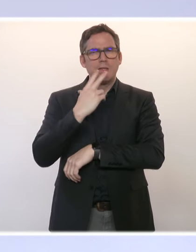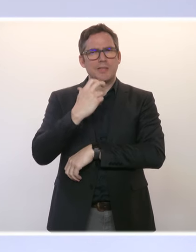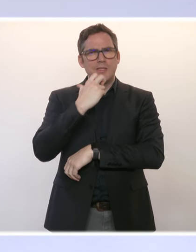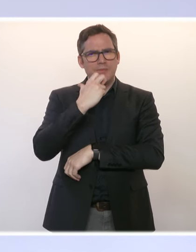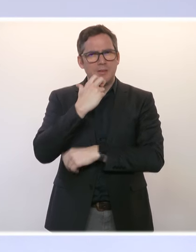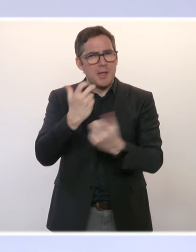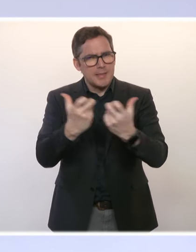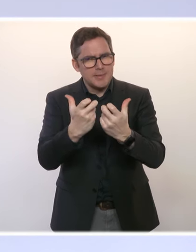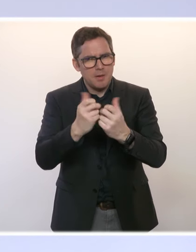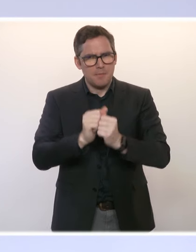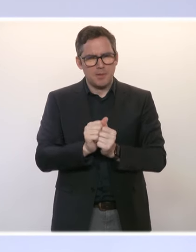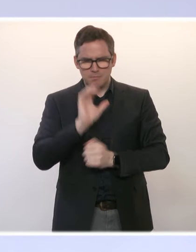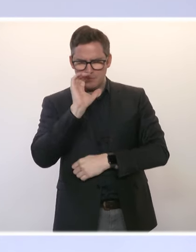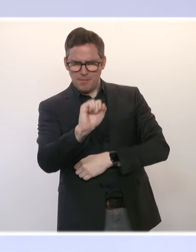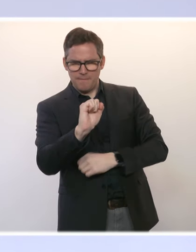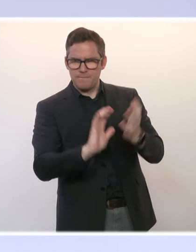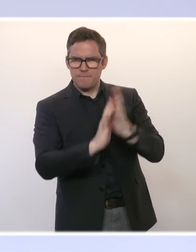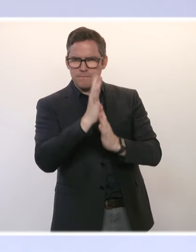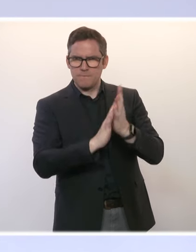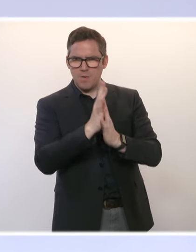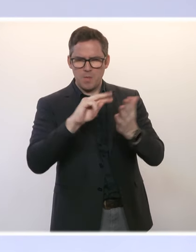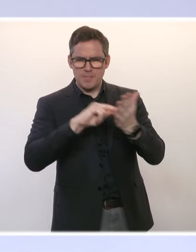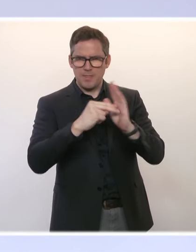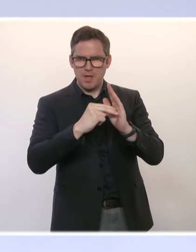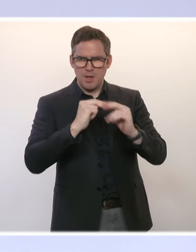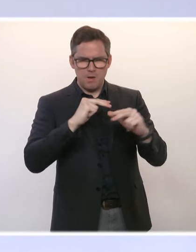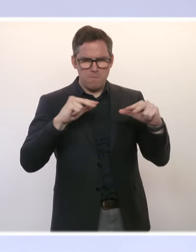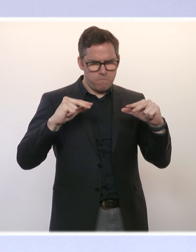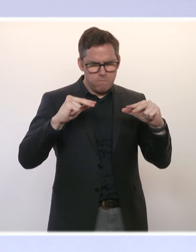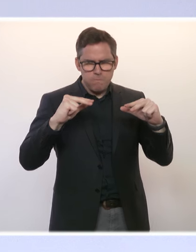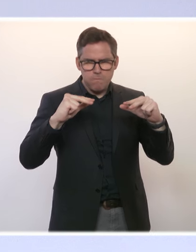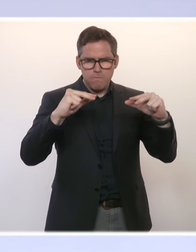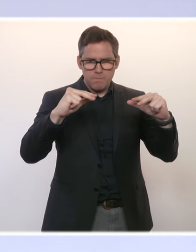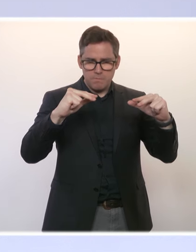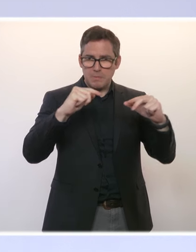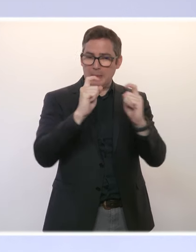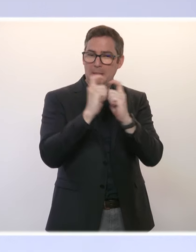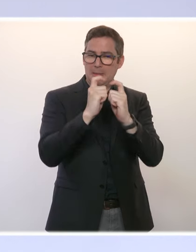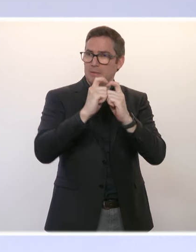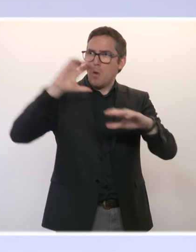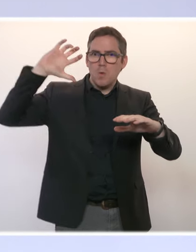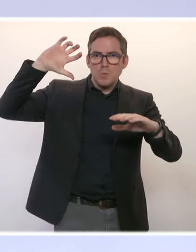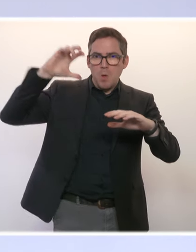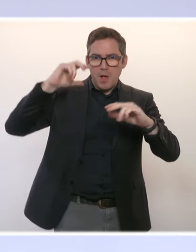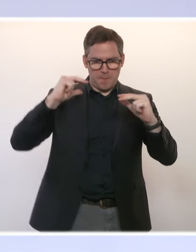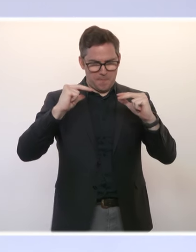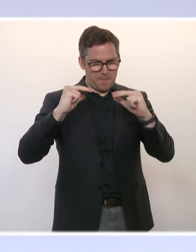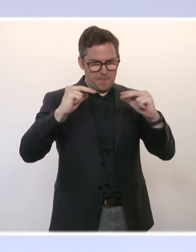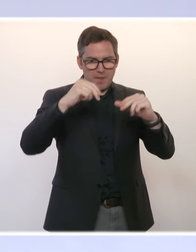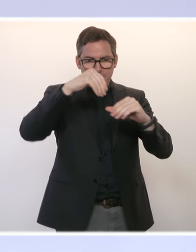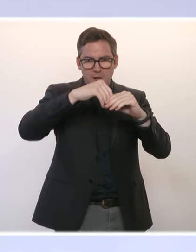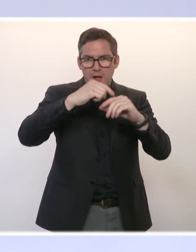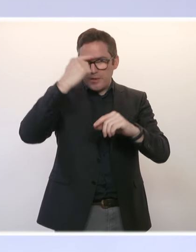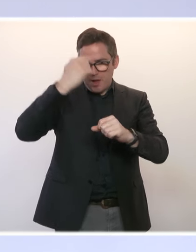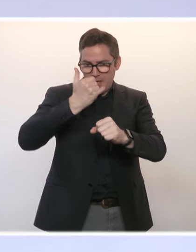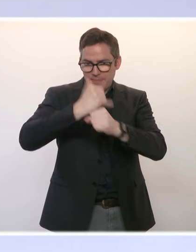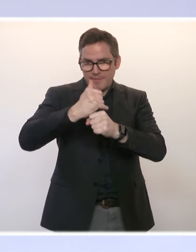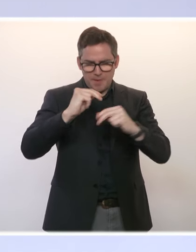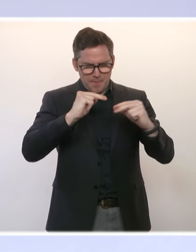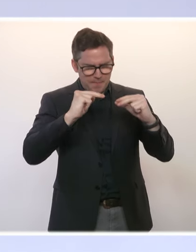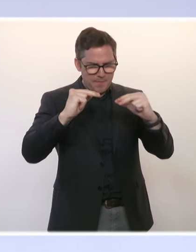plus rapidement les feux de forêt. Un drone à énergie solaire couplé à une intelligence artificielle sera ainsi testé dans